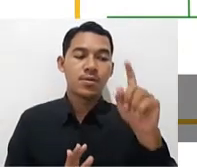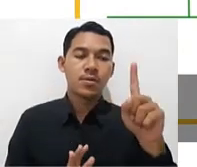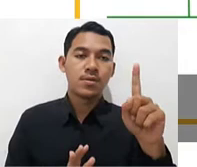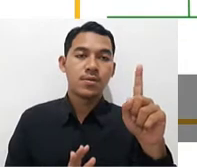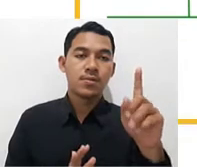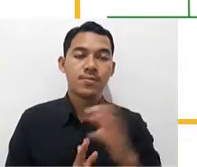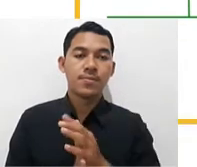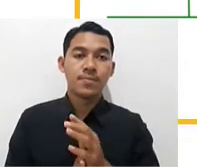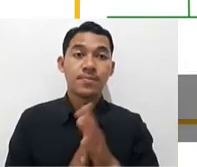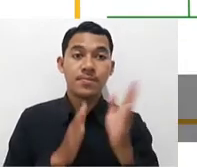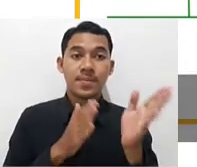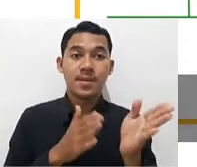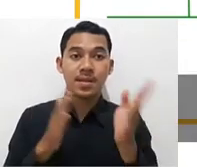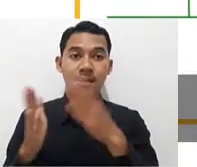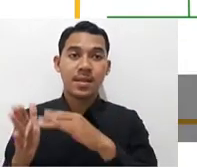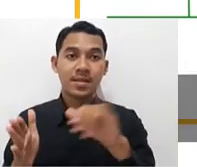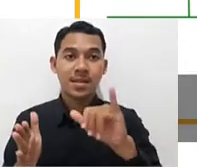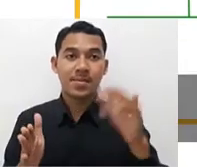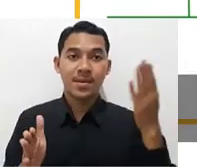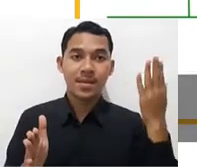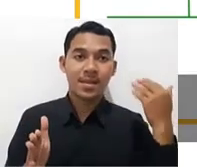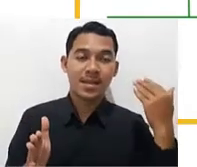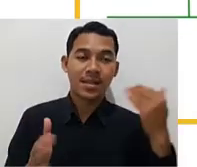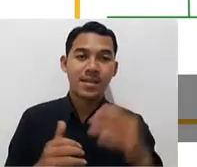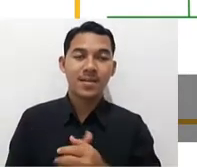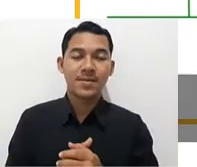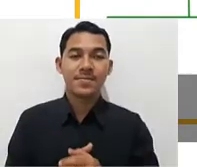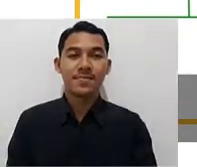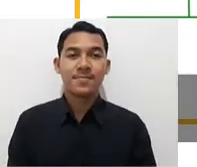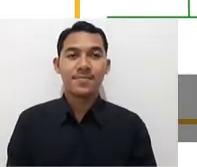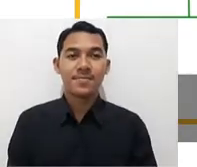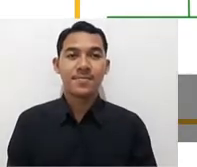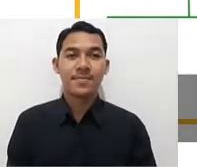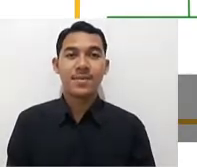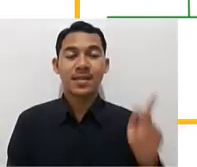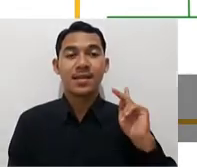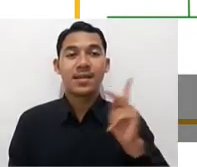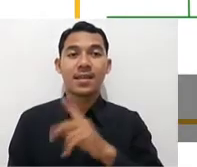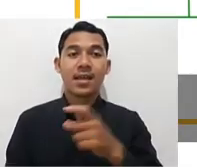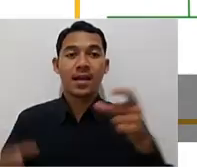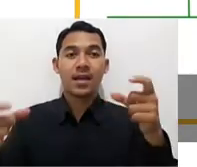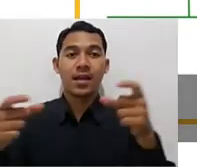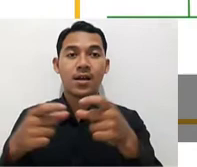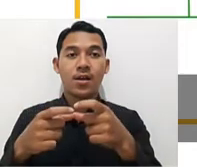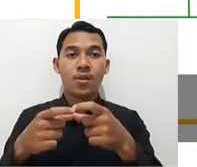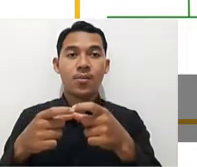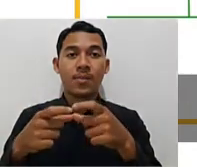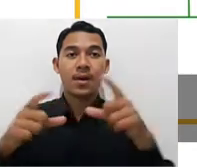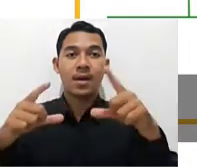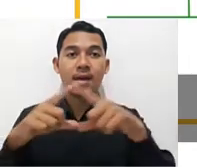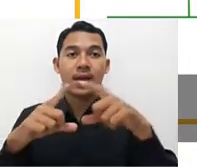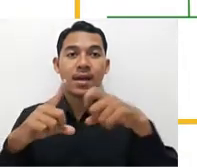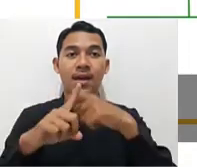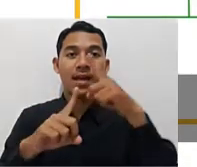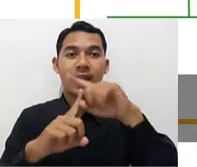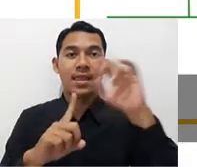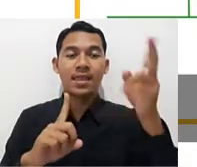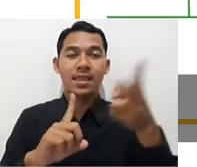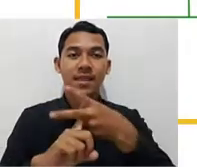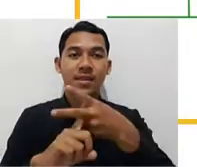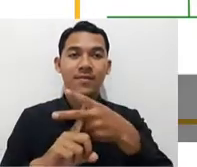nih yang kayak tadi itu tuh. Nah, 1101. Nah, kita clock nih, clocknya kita aktifin, pindah ke sini satu.